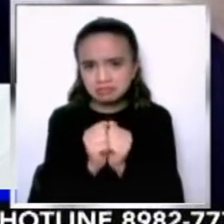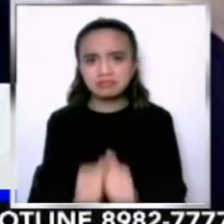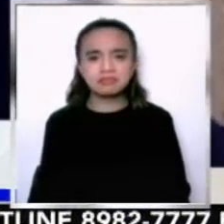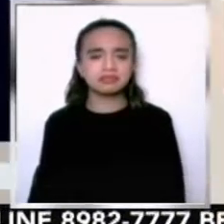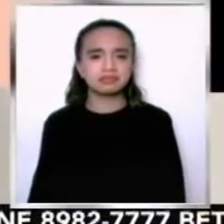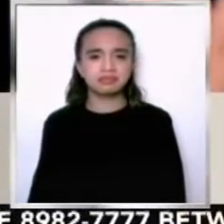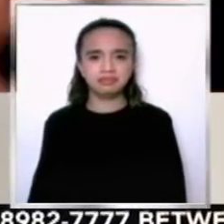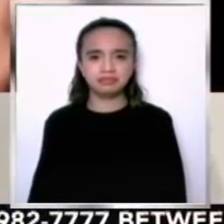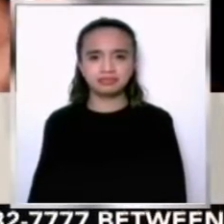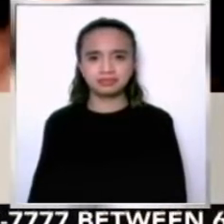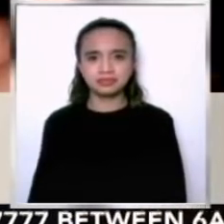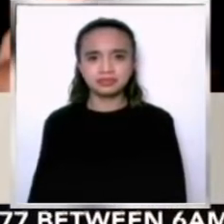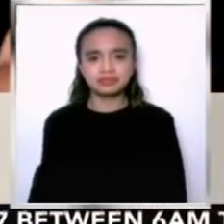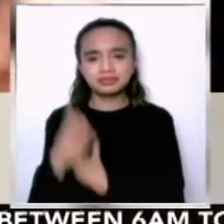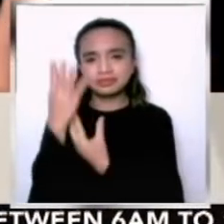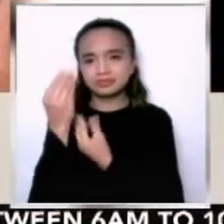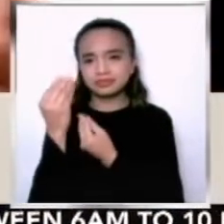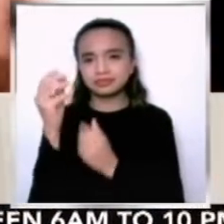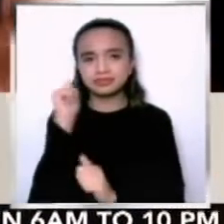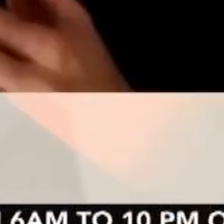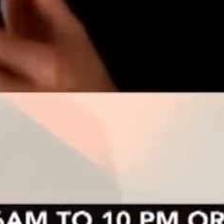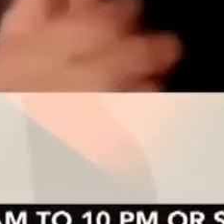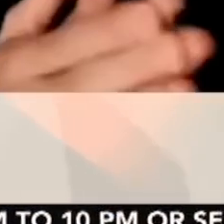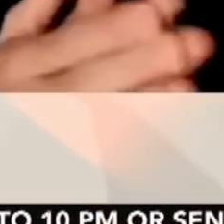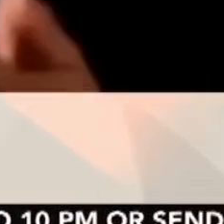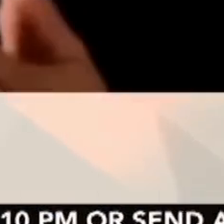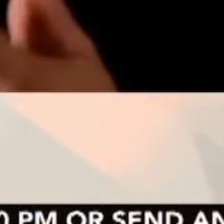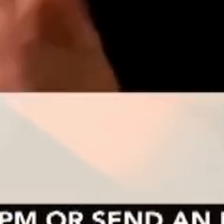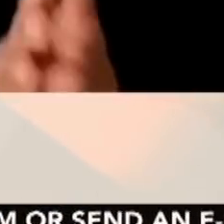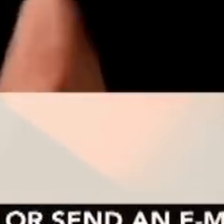Lars Santiago, updated sa Showbiz Happenings.